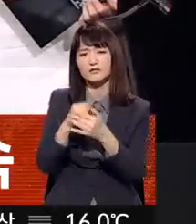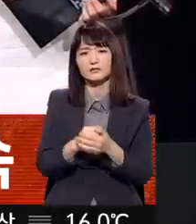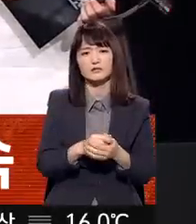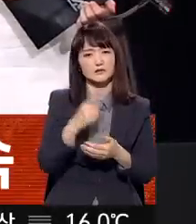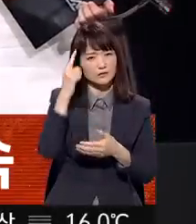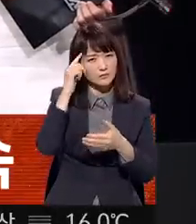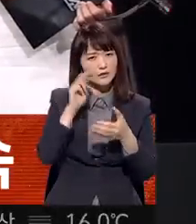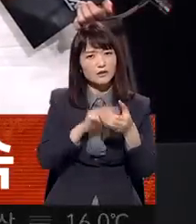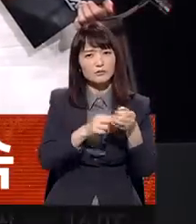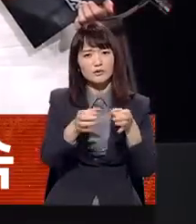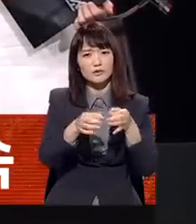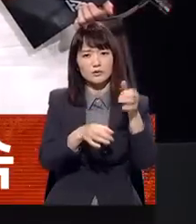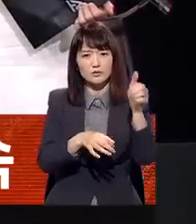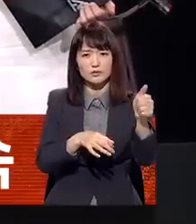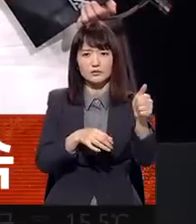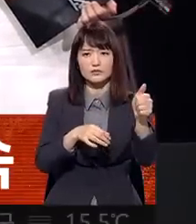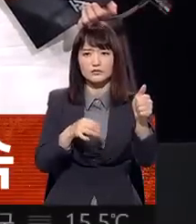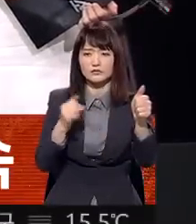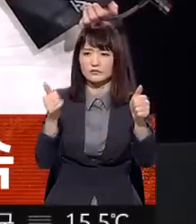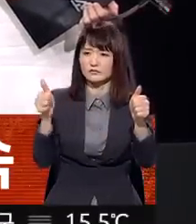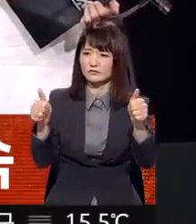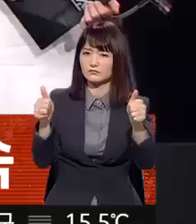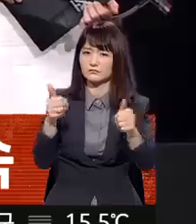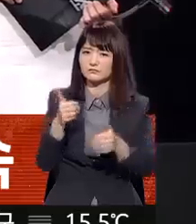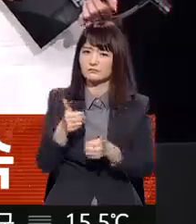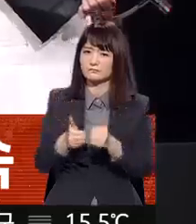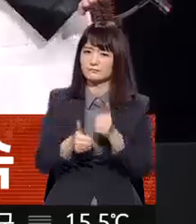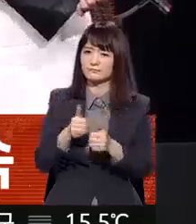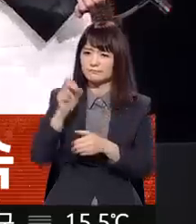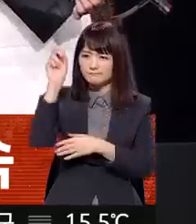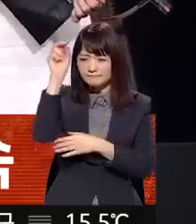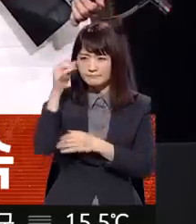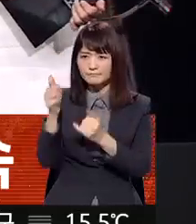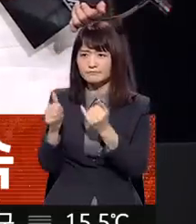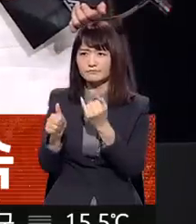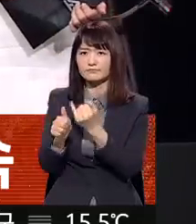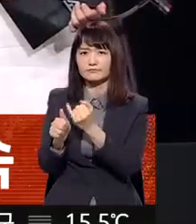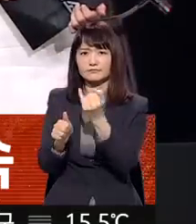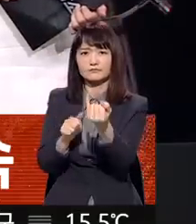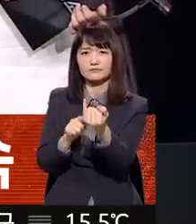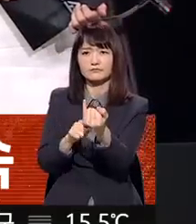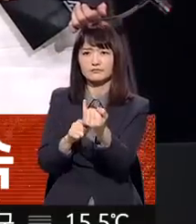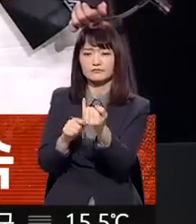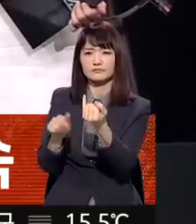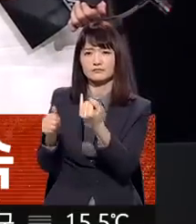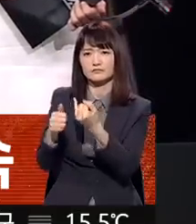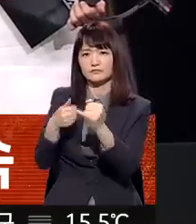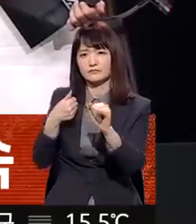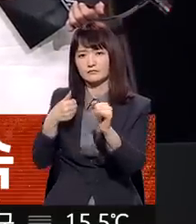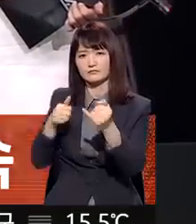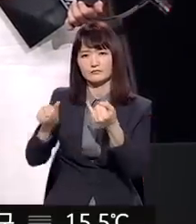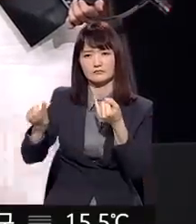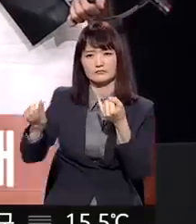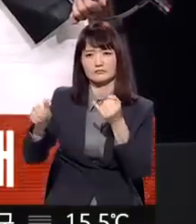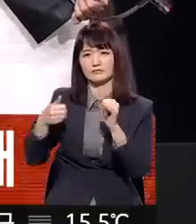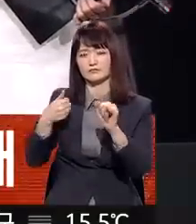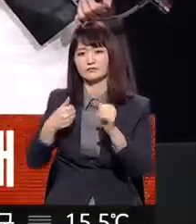원장과 조금씩 불편해지던 찰나 갑자기 아내도 서 씨를 조금씩 피하기 시작했다고